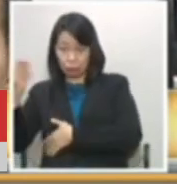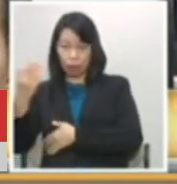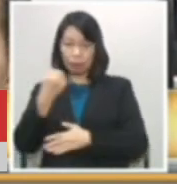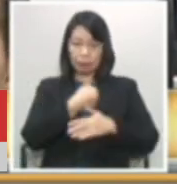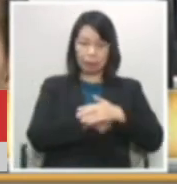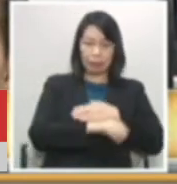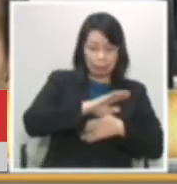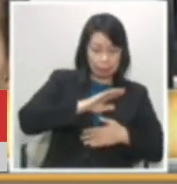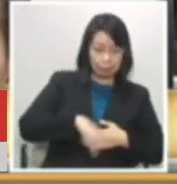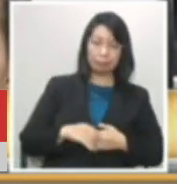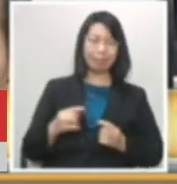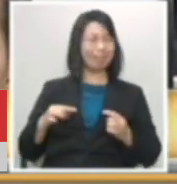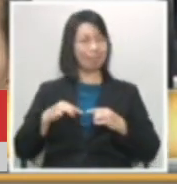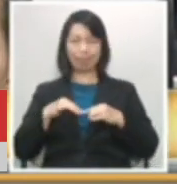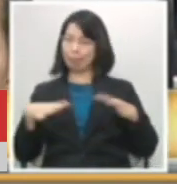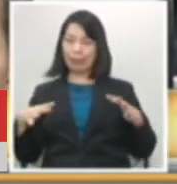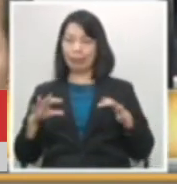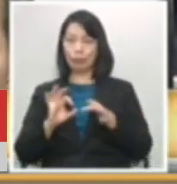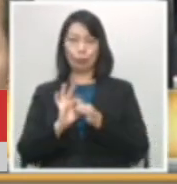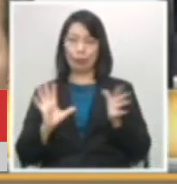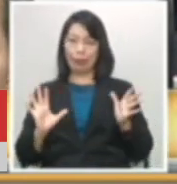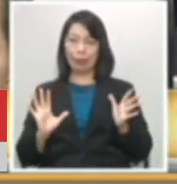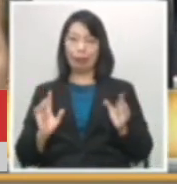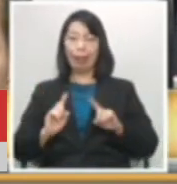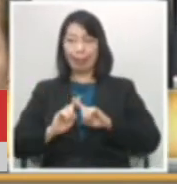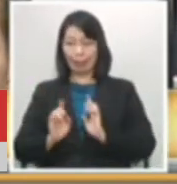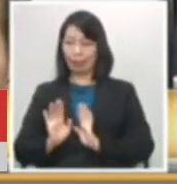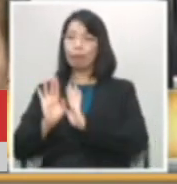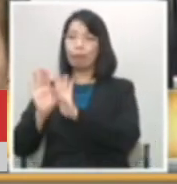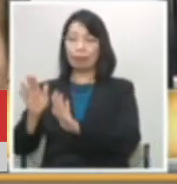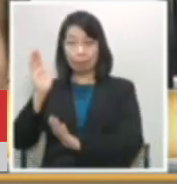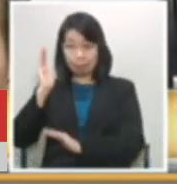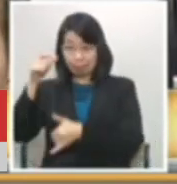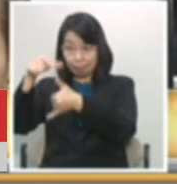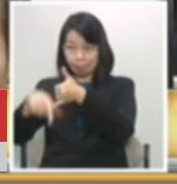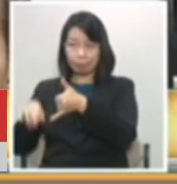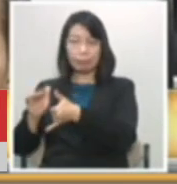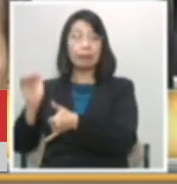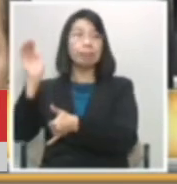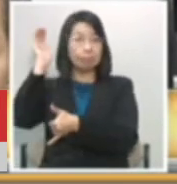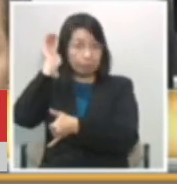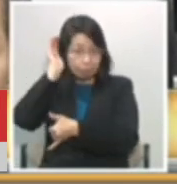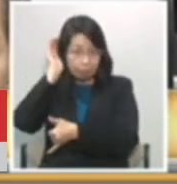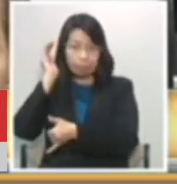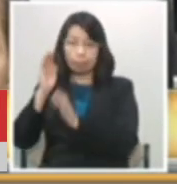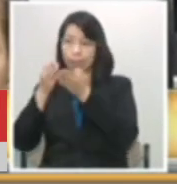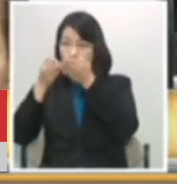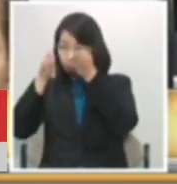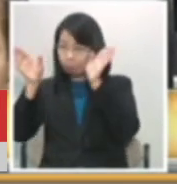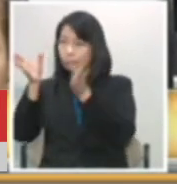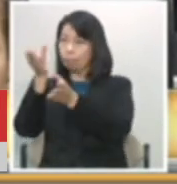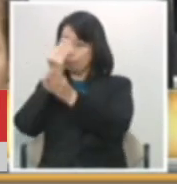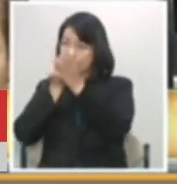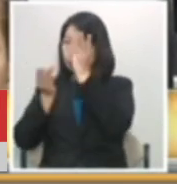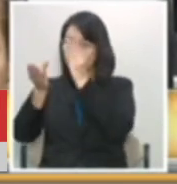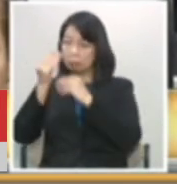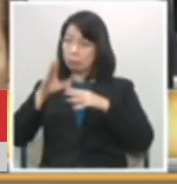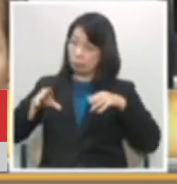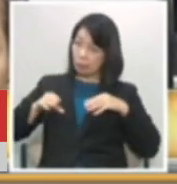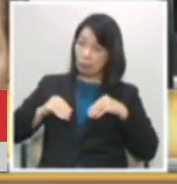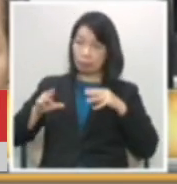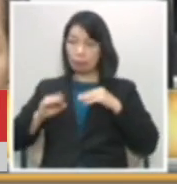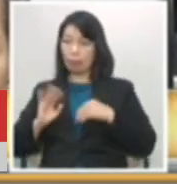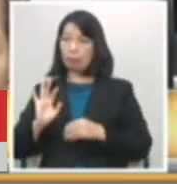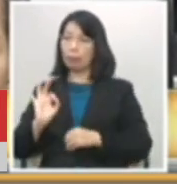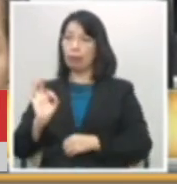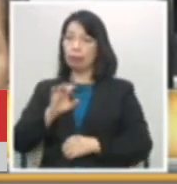คะอยู่ที่ว่าท่านจะเรียนรู้ท่านจะรับฟังความคิดเห็นของเพื่อนสมาชิก